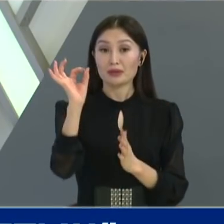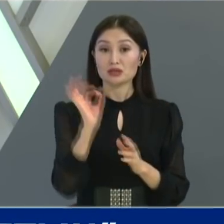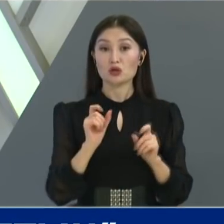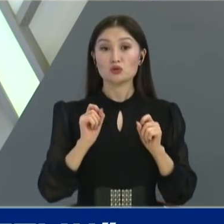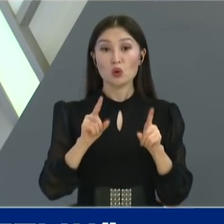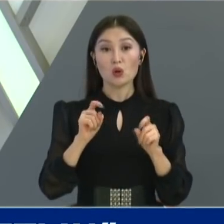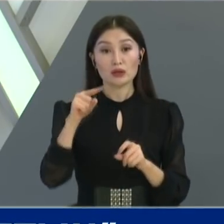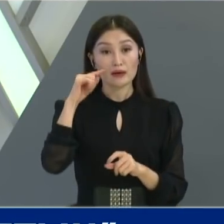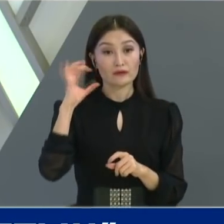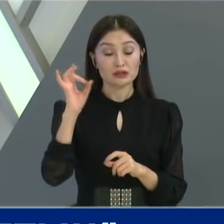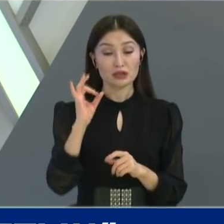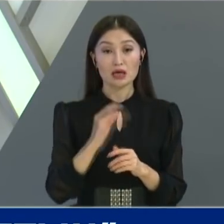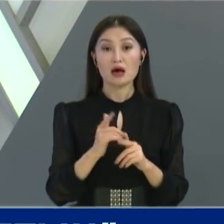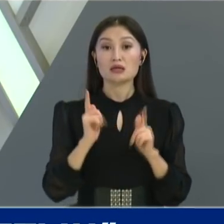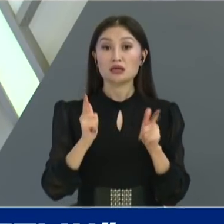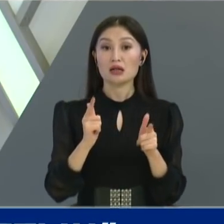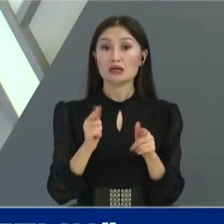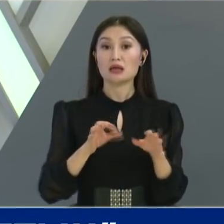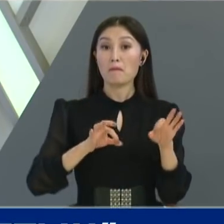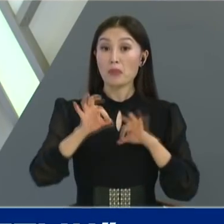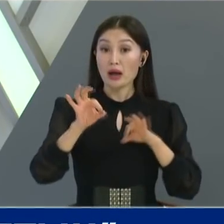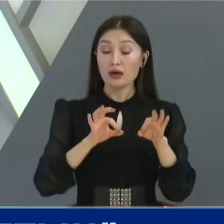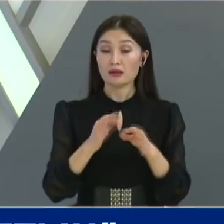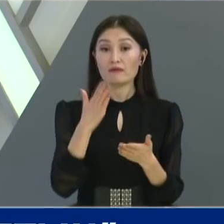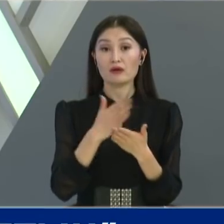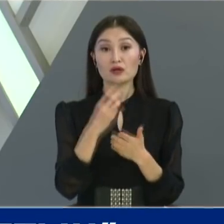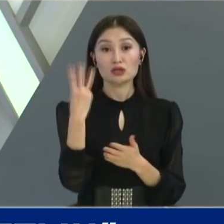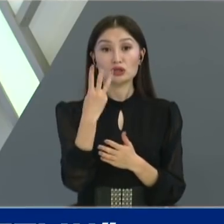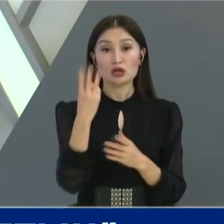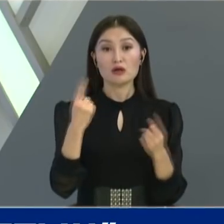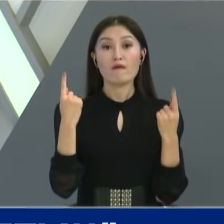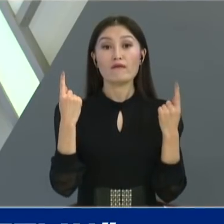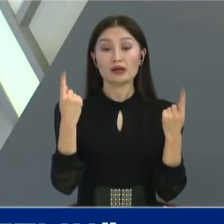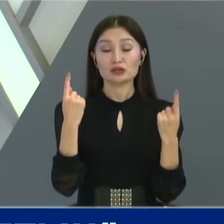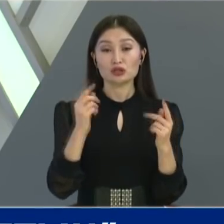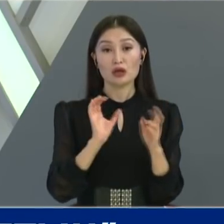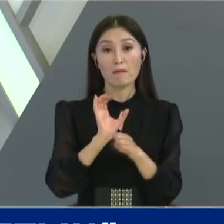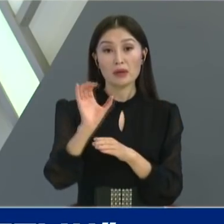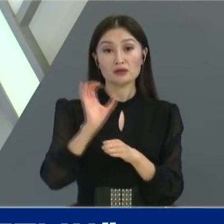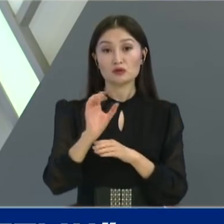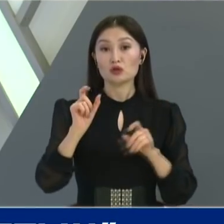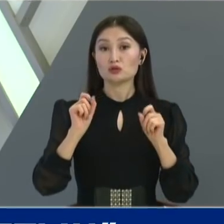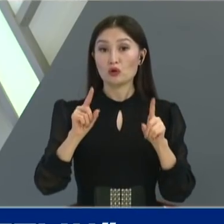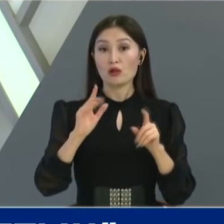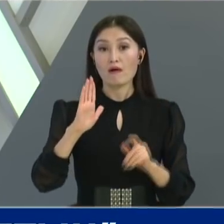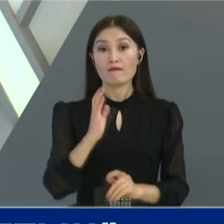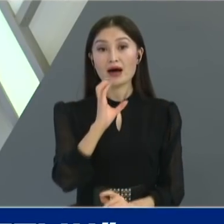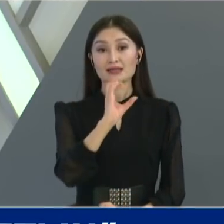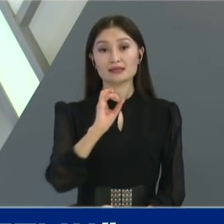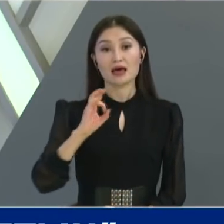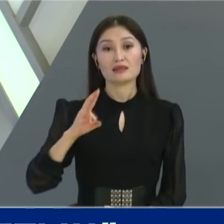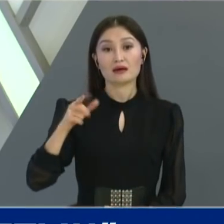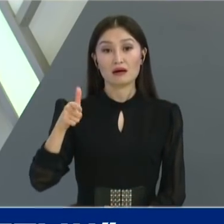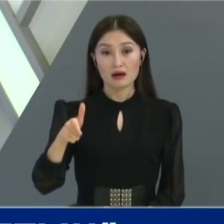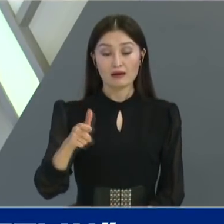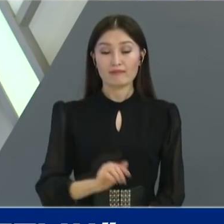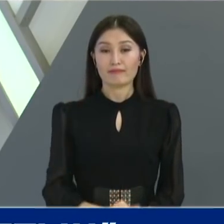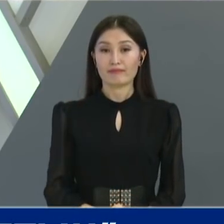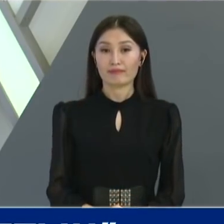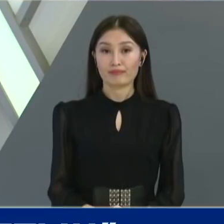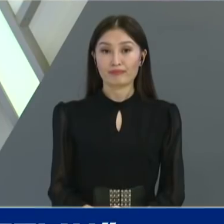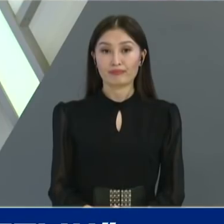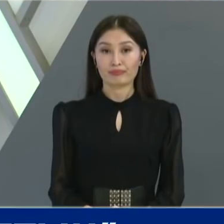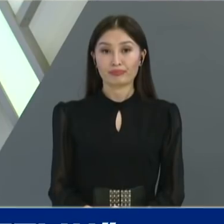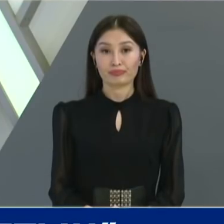золота страны в рамках совместных проектов. Является третьим по величине производителем золота в СНГ.